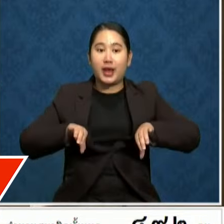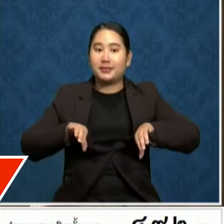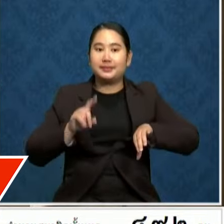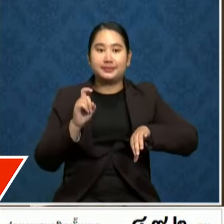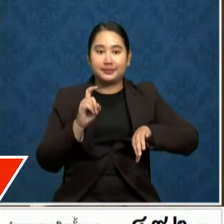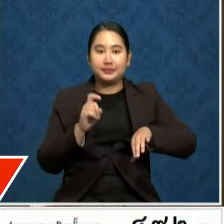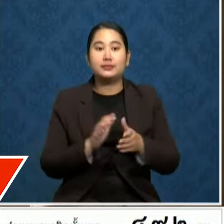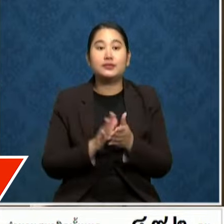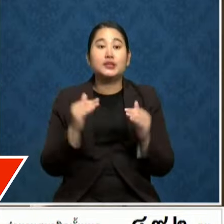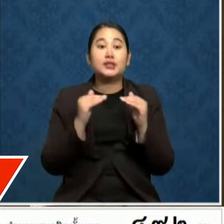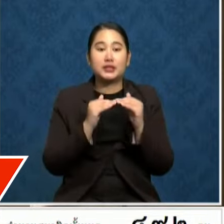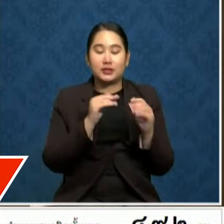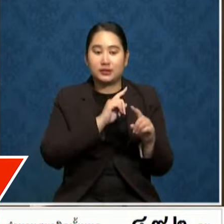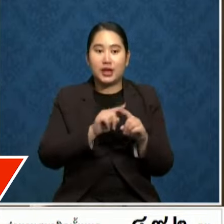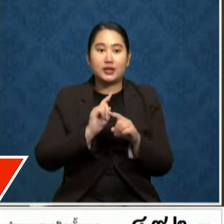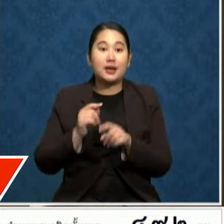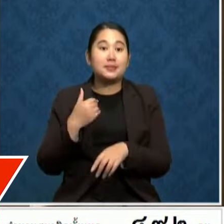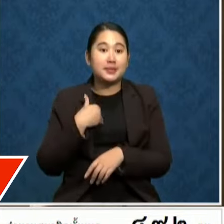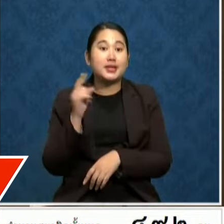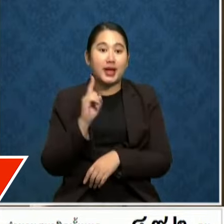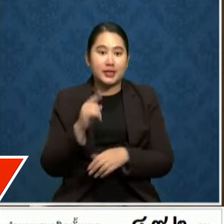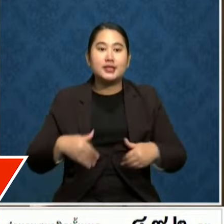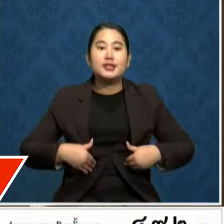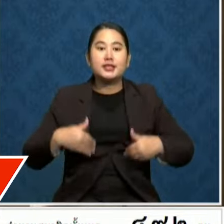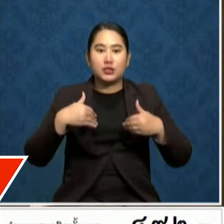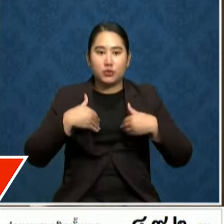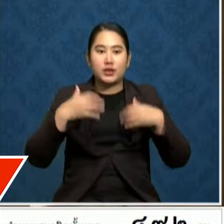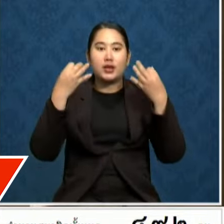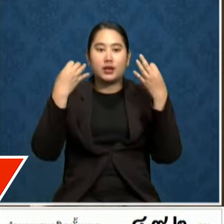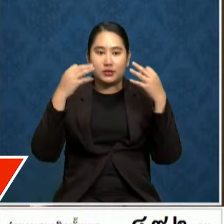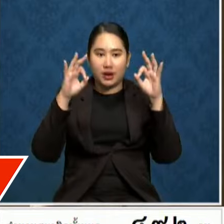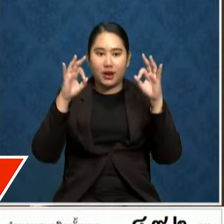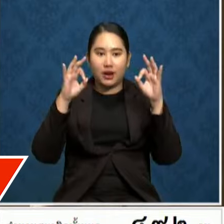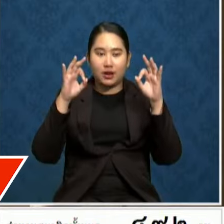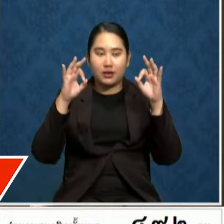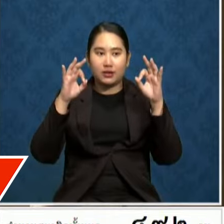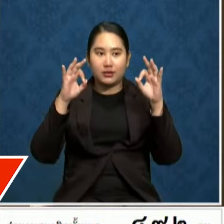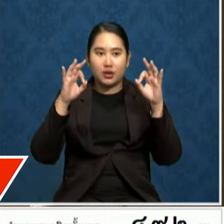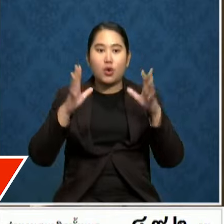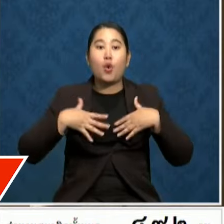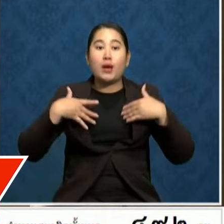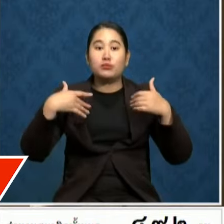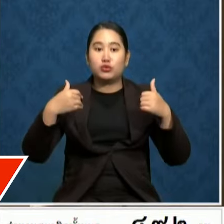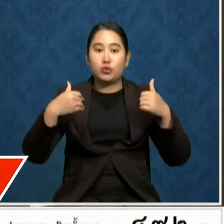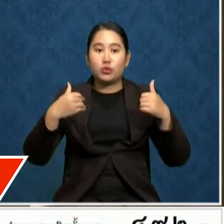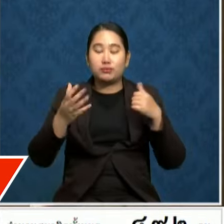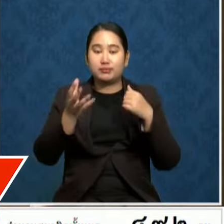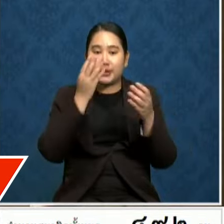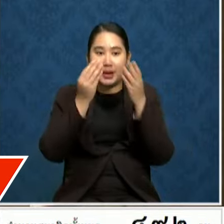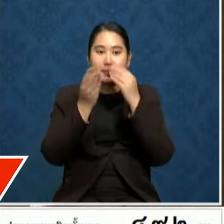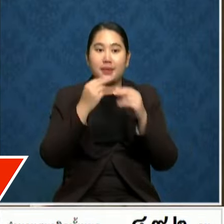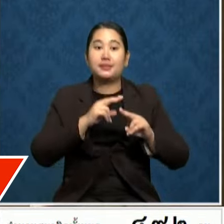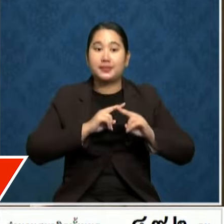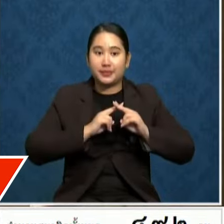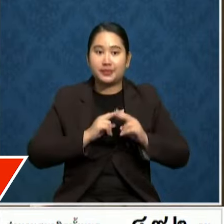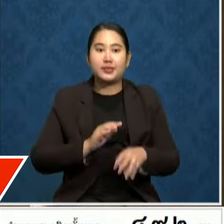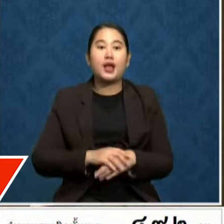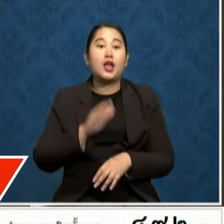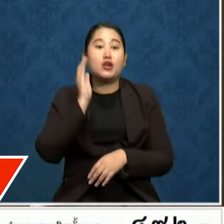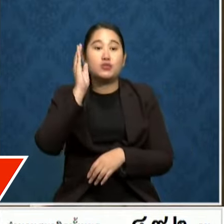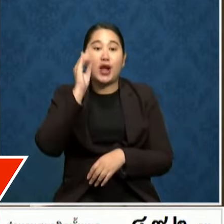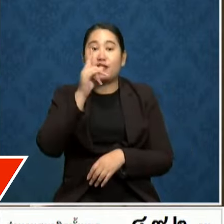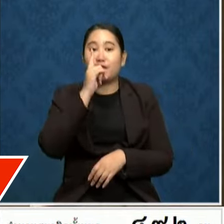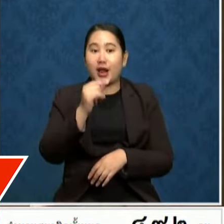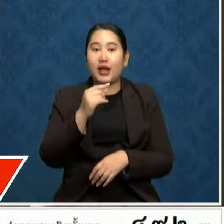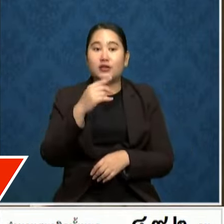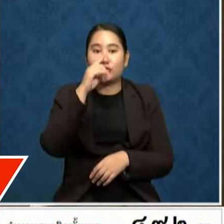ในบรรดาสิทธิเหล่านั้นได้แก่ชีวิตเสรีภาพและการแสวงหาความสุขค่ะแต่ขณะนั้นค่ะที่โทมัสjeffersonได้